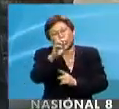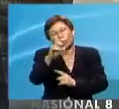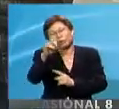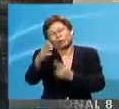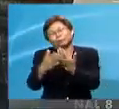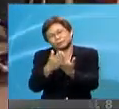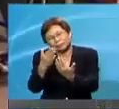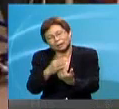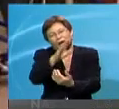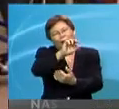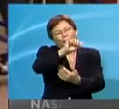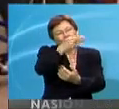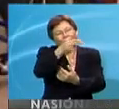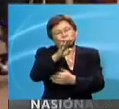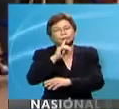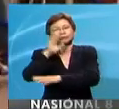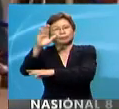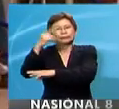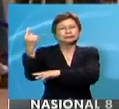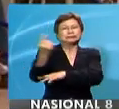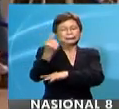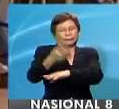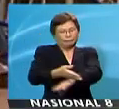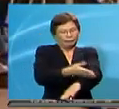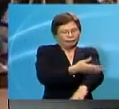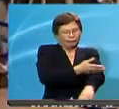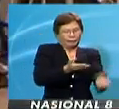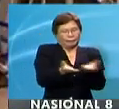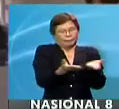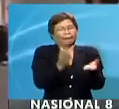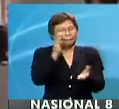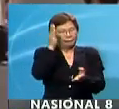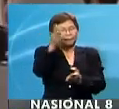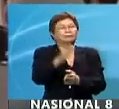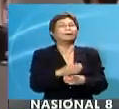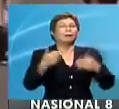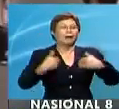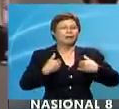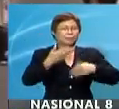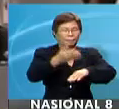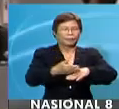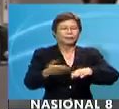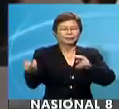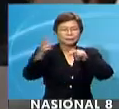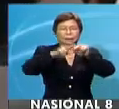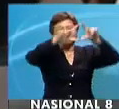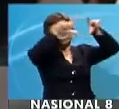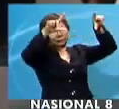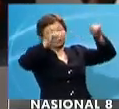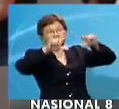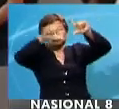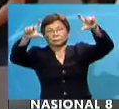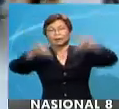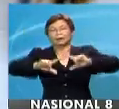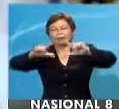mahb memberi jaminan akan sentiasa menambah baik khidmatnya ini termasuk menambah papan tanda dan menempatkan